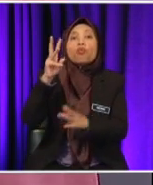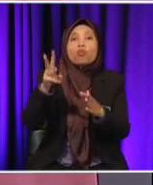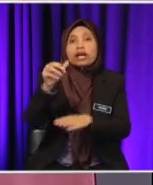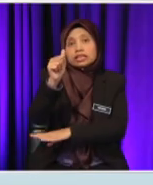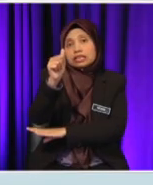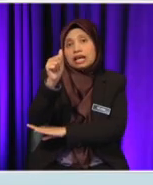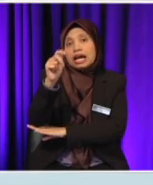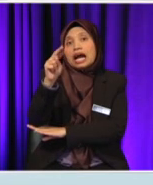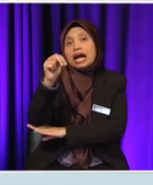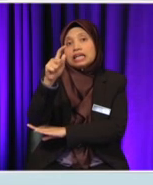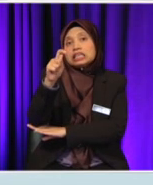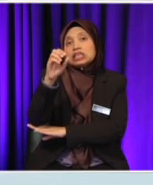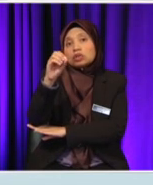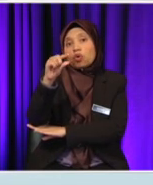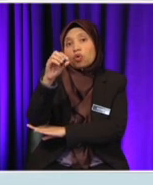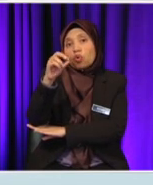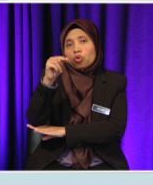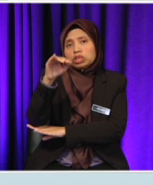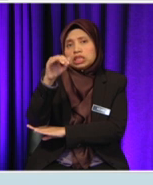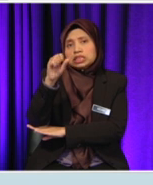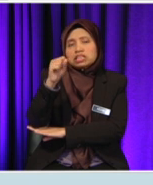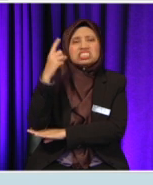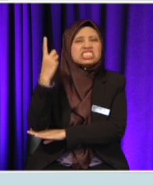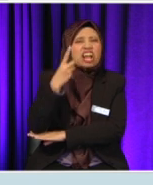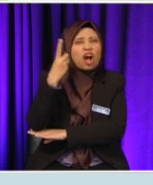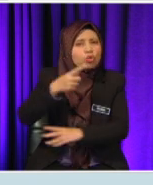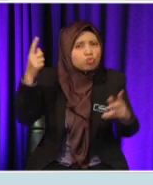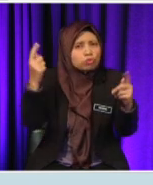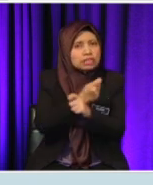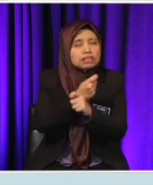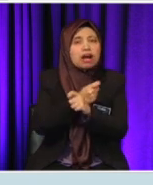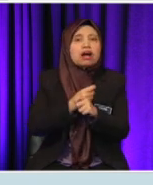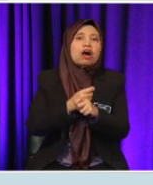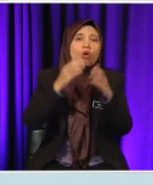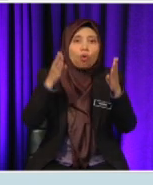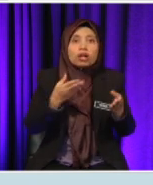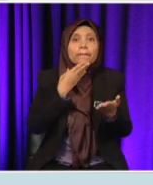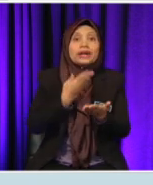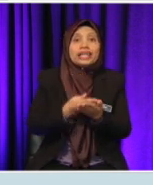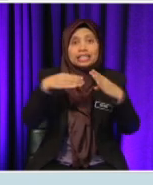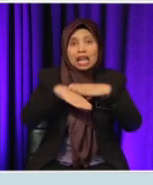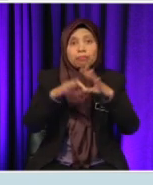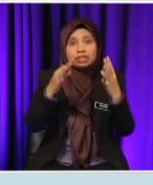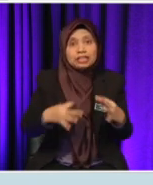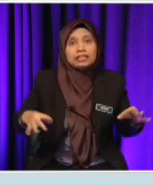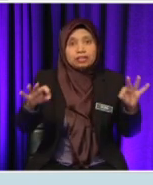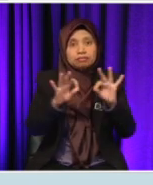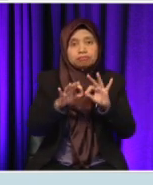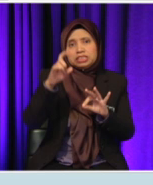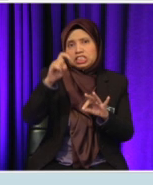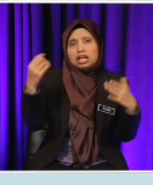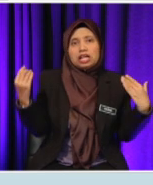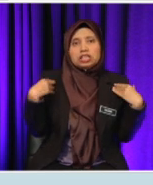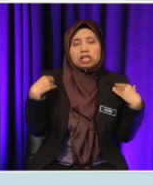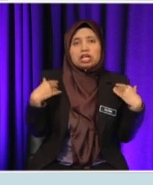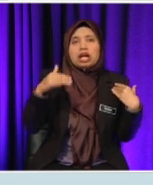yaitu watak utama yang menyebabkan menimbulkan konflik dan menentang watak protagonis kulit tidak sulit ada